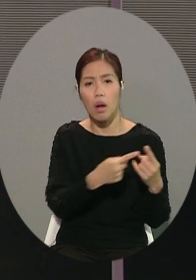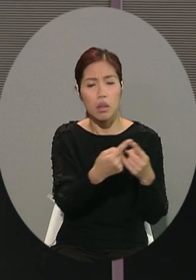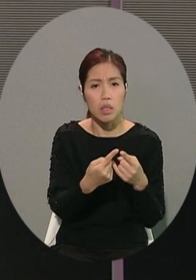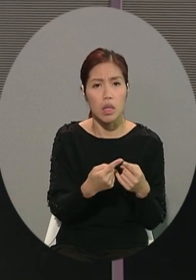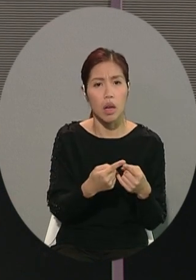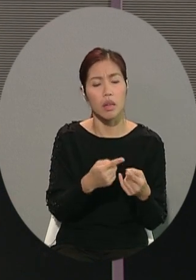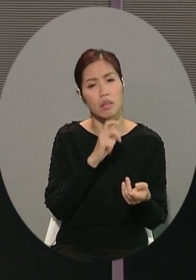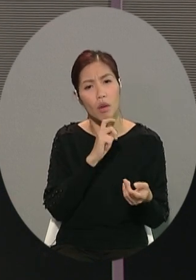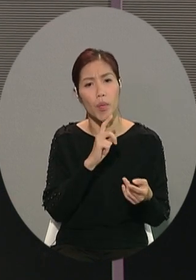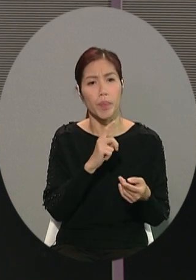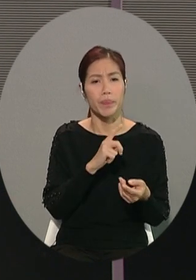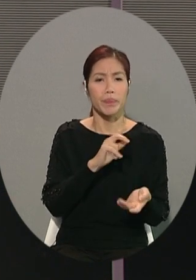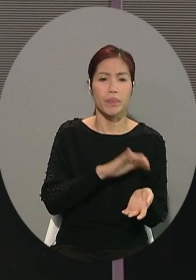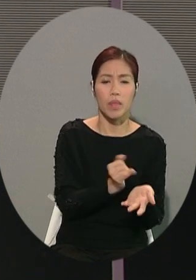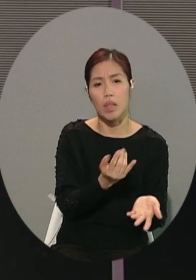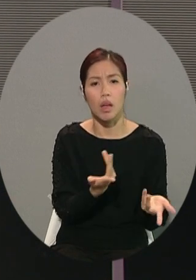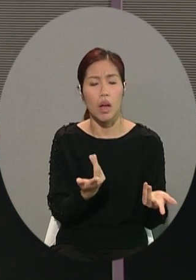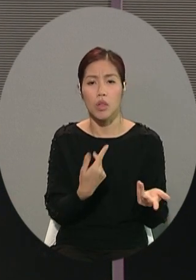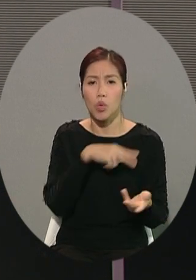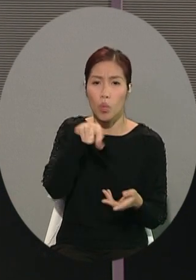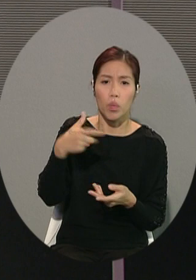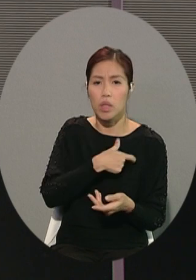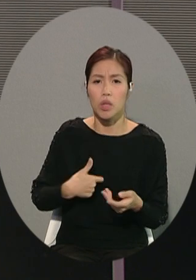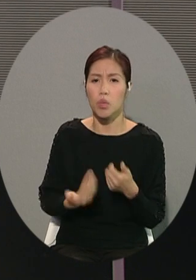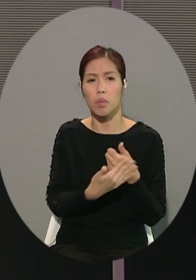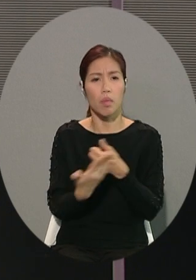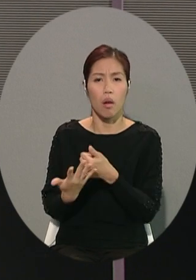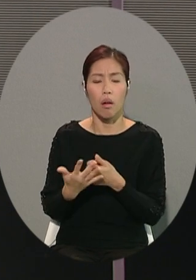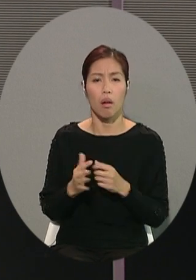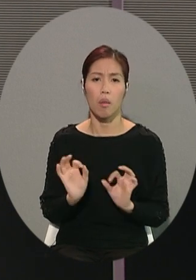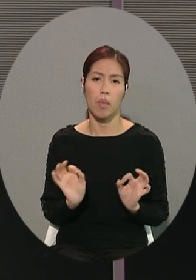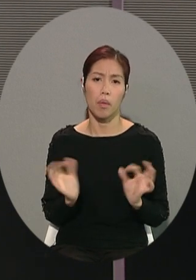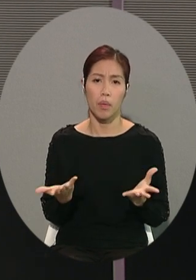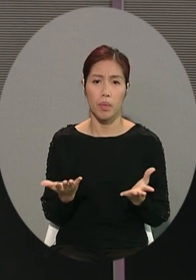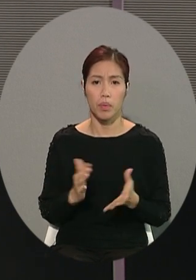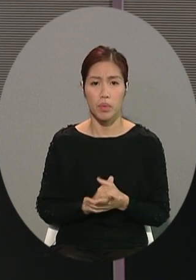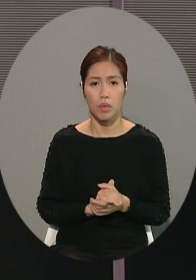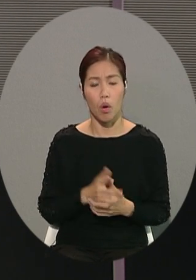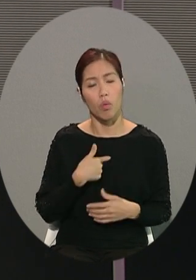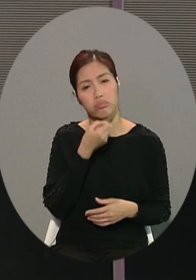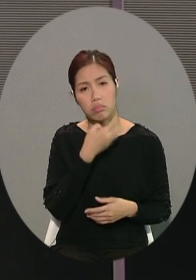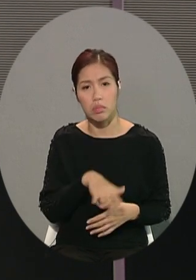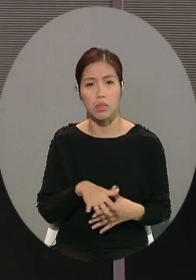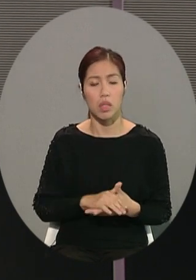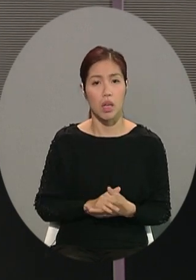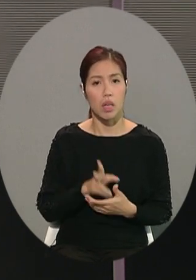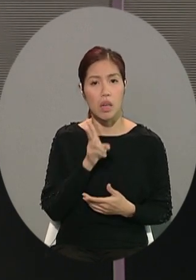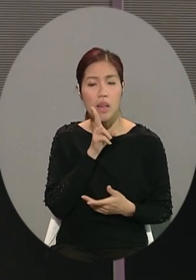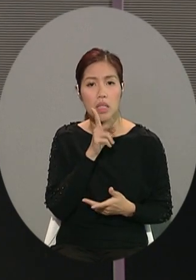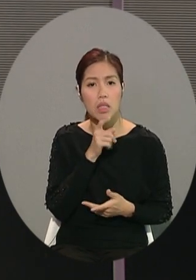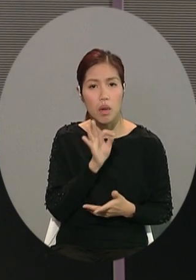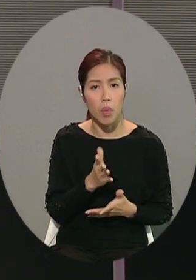其實佢都想揾議員幫手，其實都揾唔到。其實我都經歷過呢一個咁樣情況。 有冇具體嘅例子啊？ 係